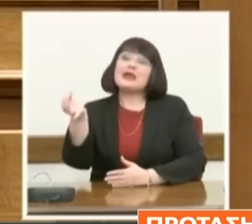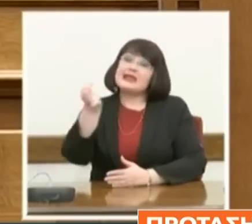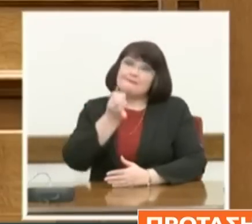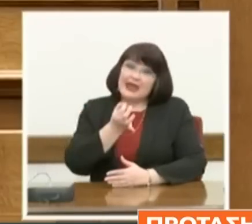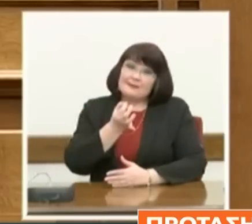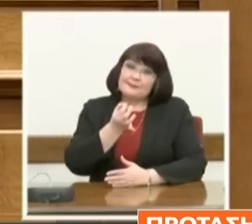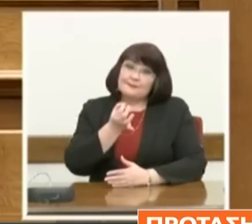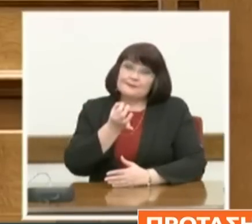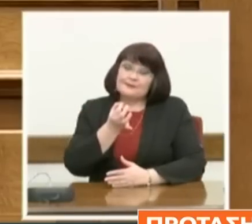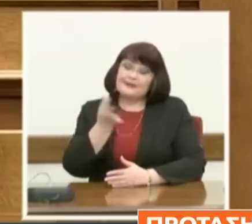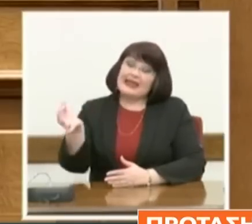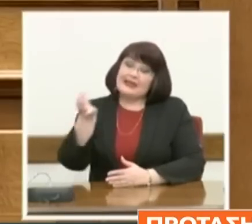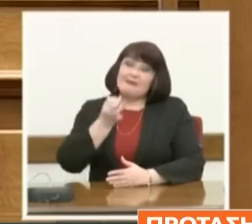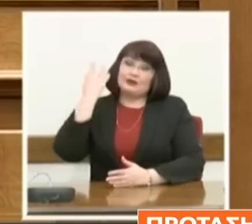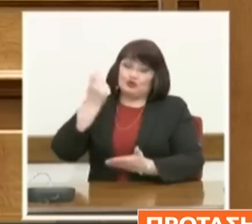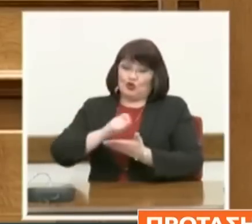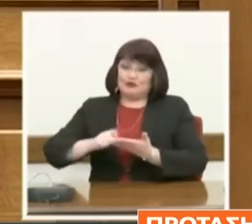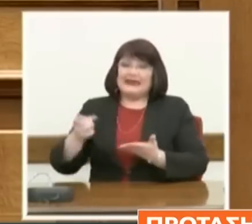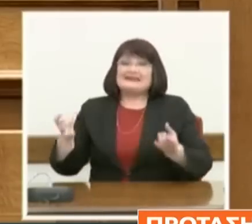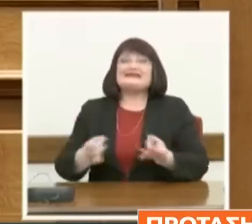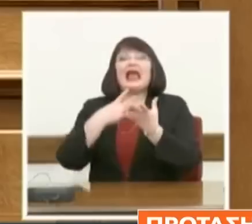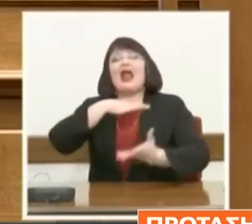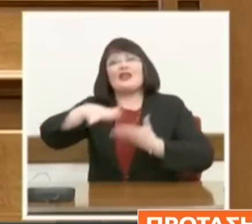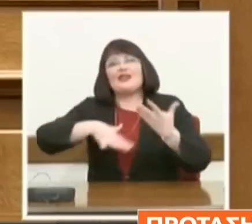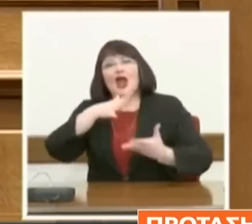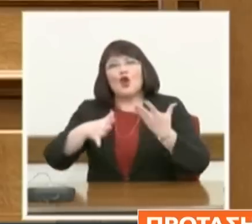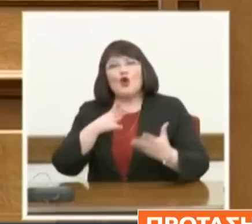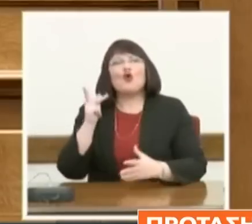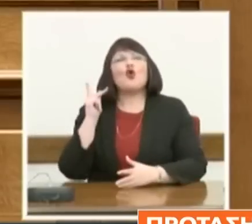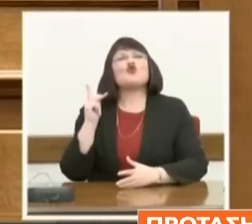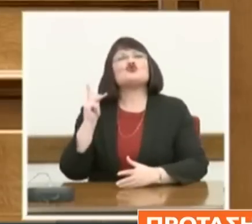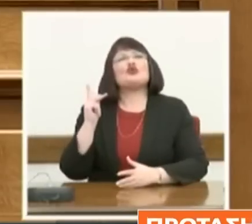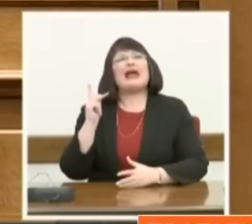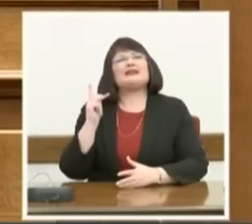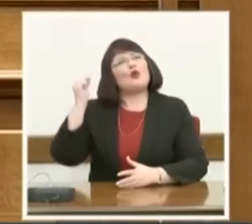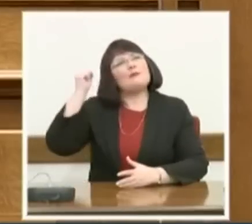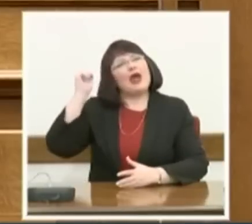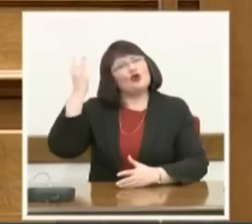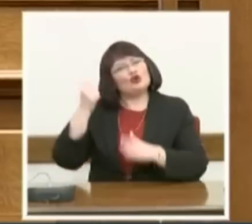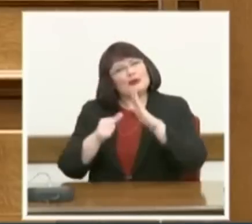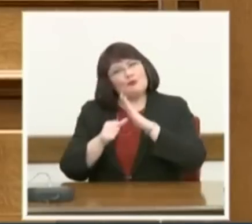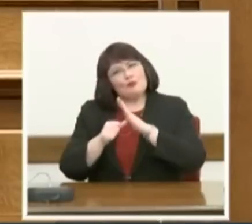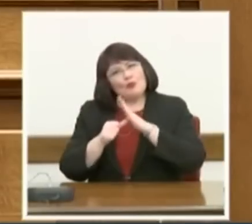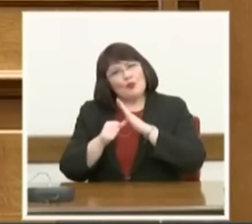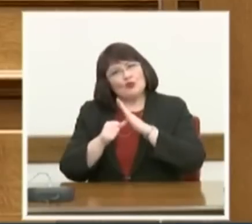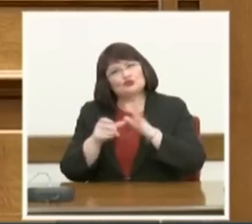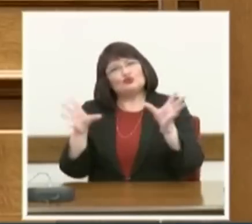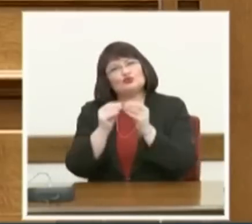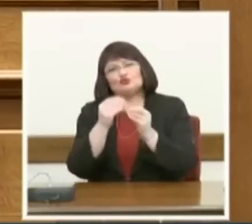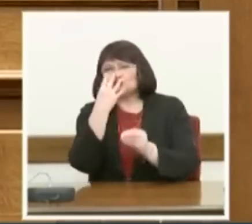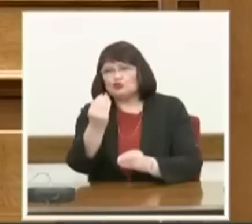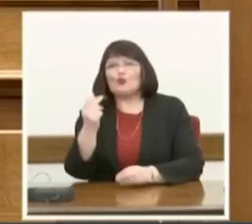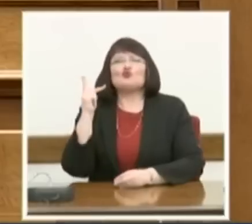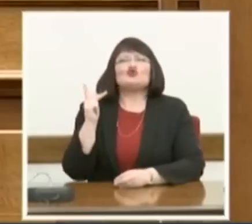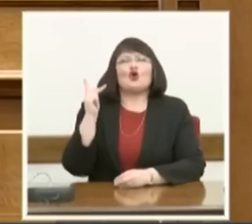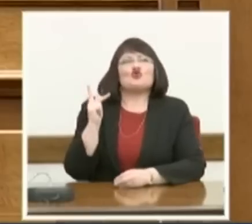μία αναφορά στο σκάνδαλο Κοσκοτά, το οποίο αφορούσε τον Παπανδρέου, τον Κουτσόγιωργα και